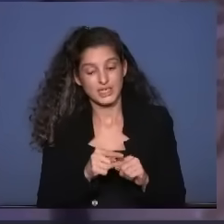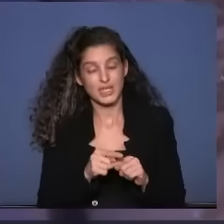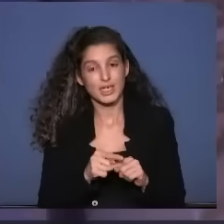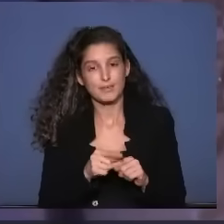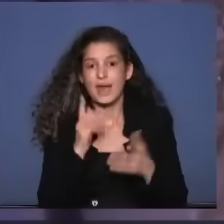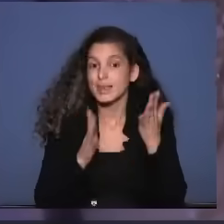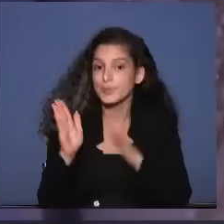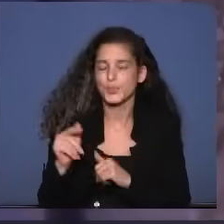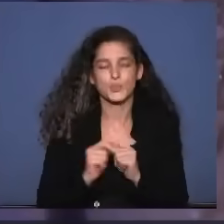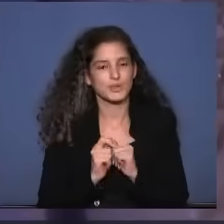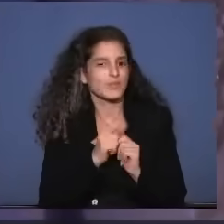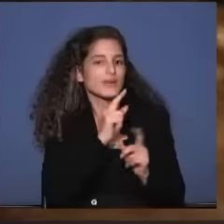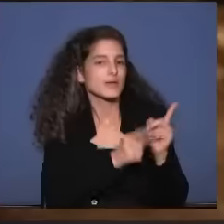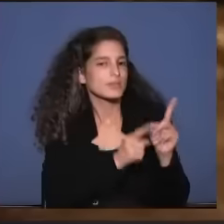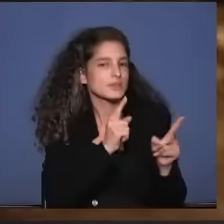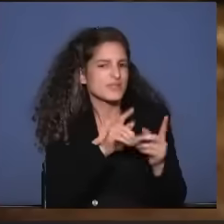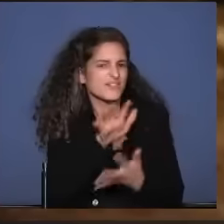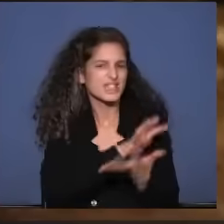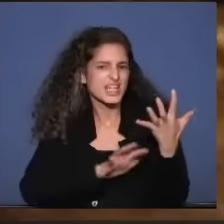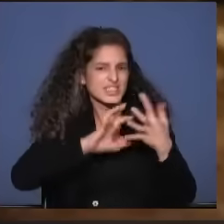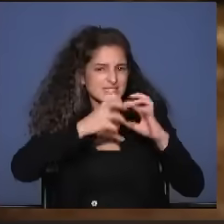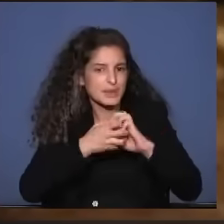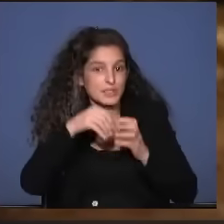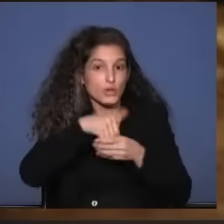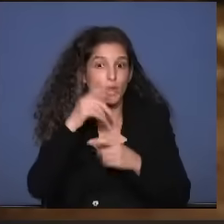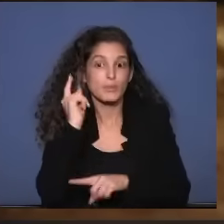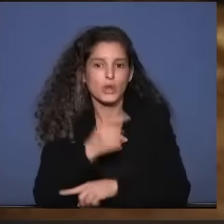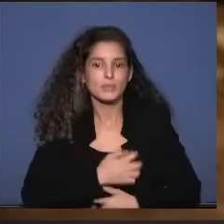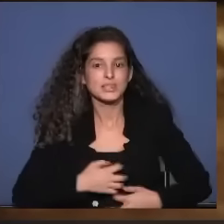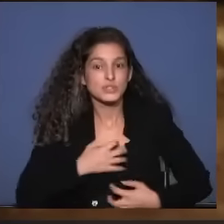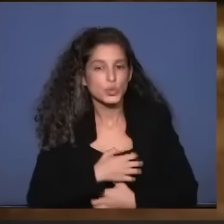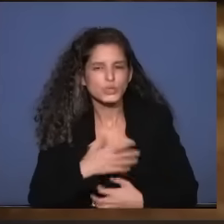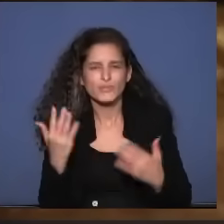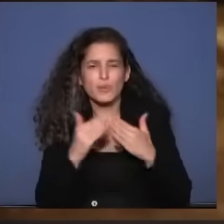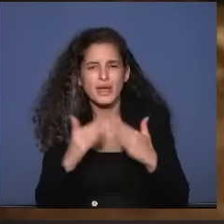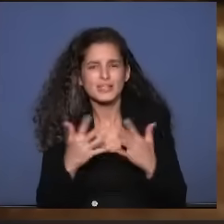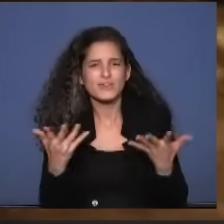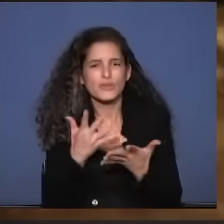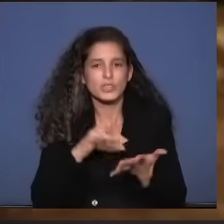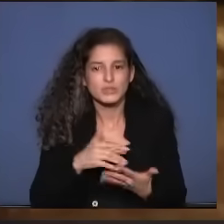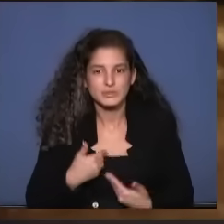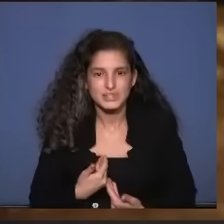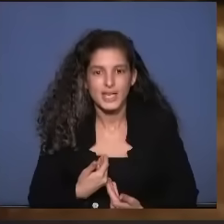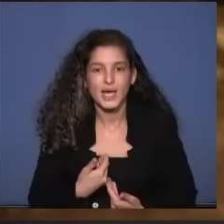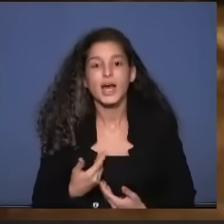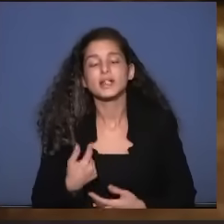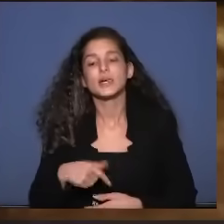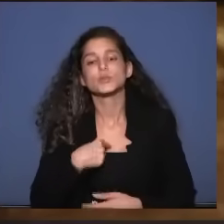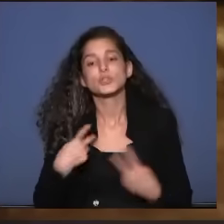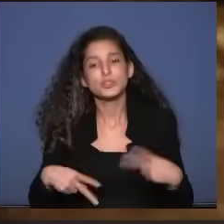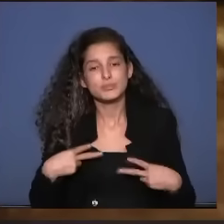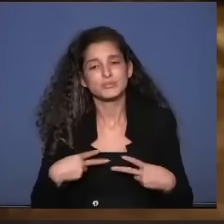באלימות, ולפעמים זה ונדליזם בתוך המלון, כי מהתסכול של איפה הבית ואיפה אני נמצא. אנחנו